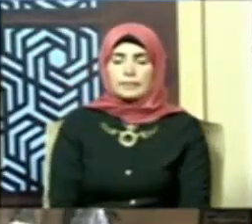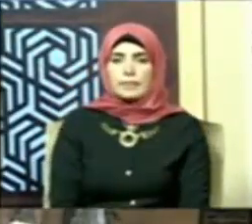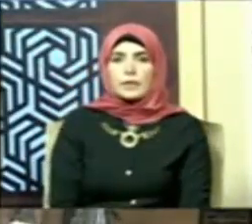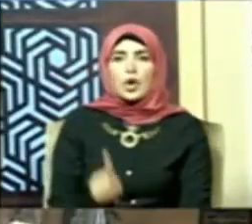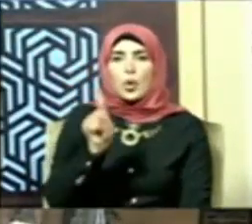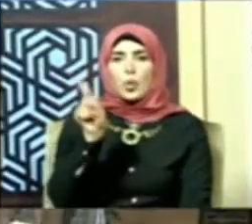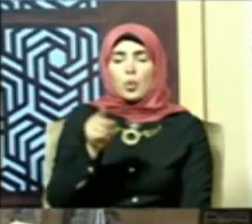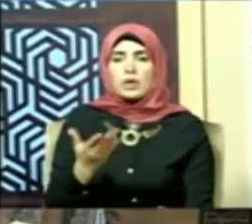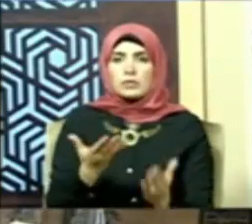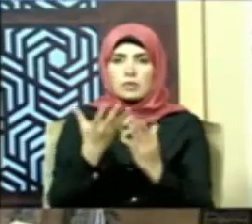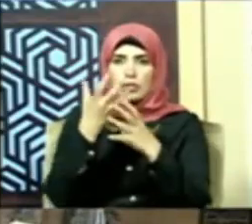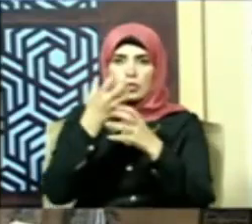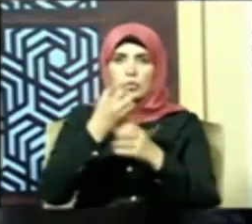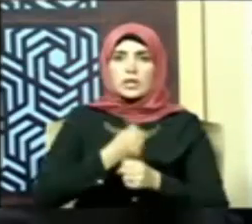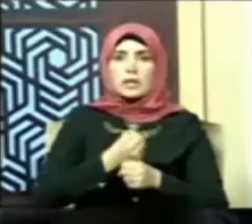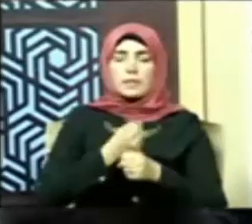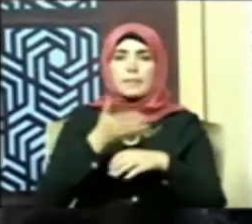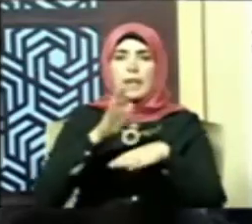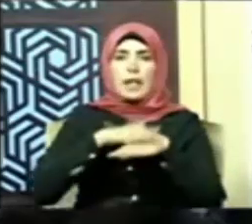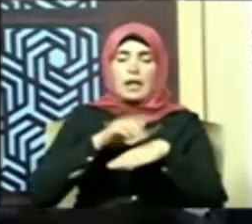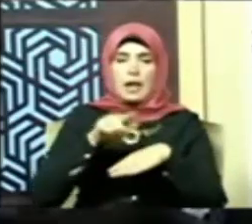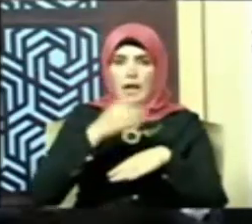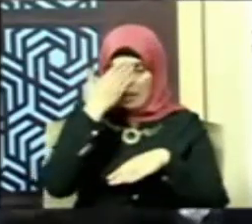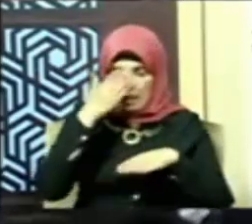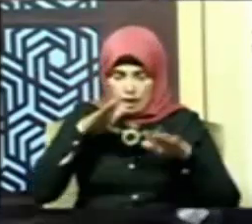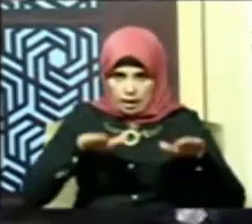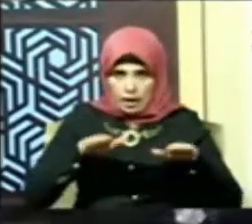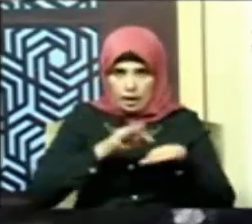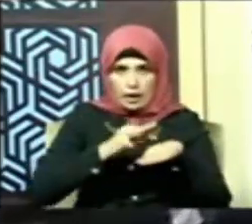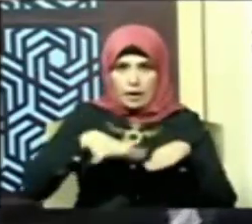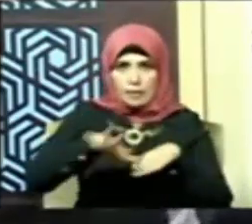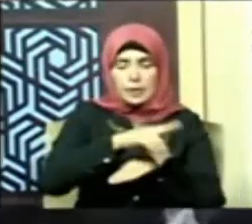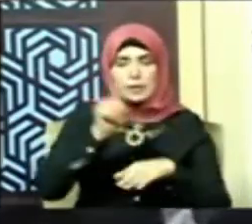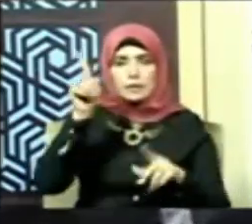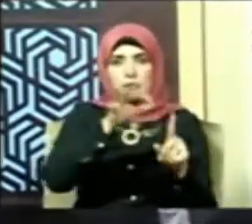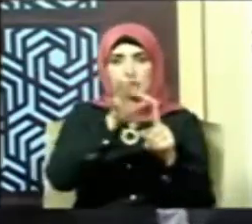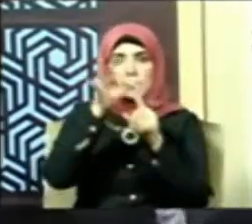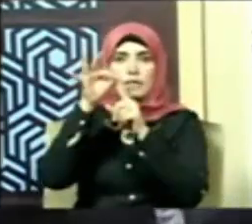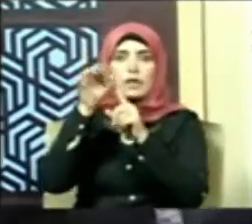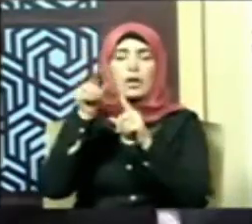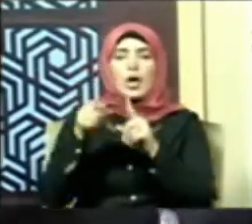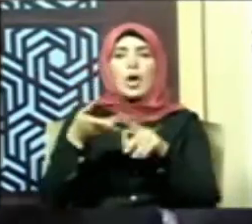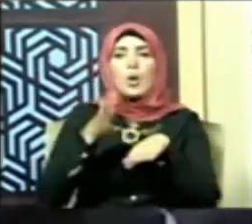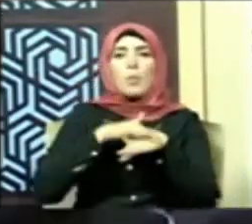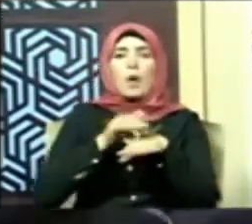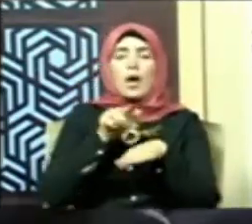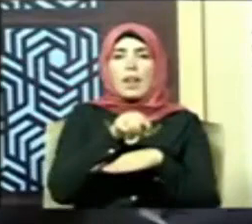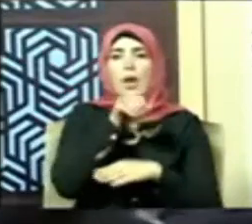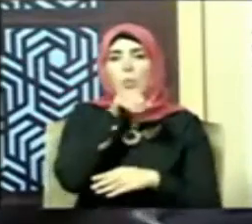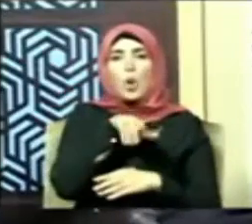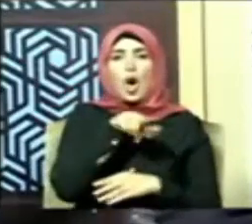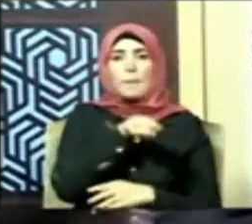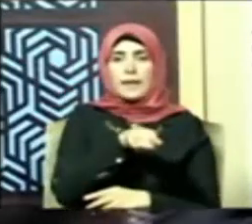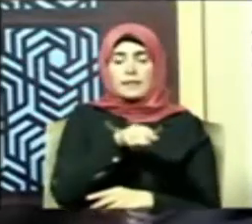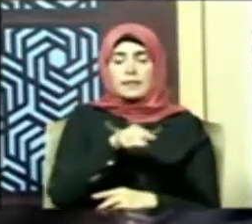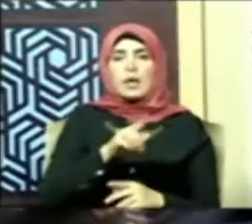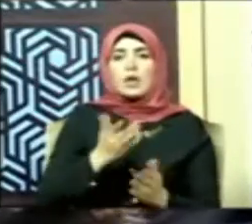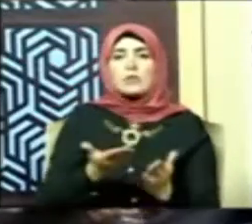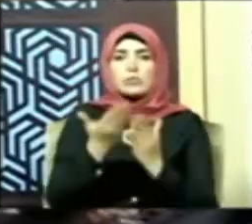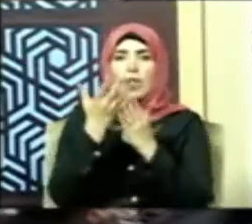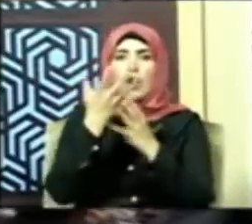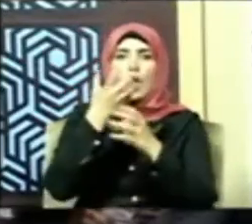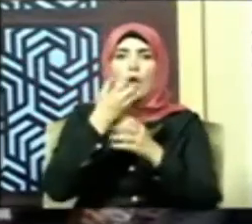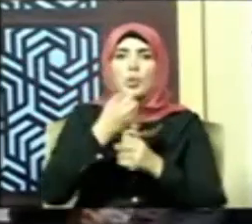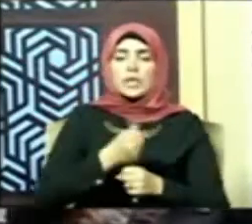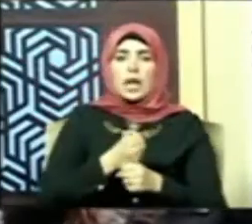وصلاة وسلاما على عباده الذين اصطفى، وعلى سيدنا محمد صلى